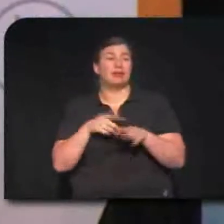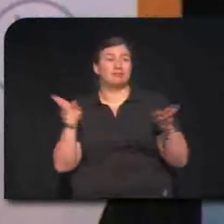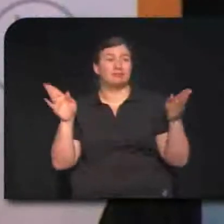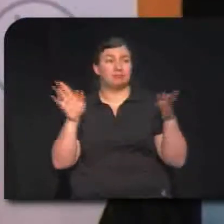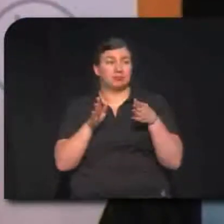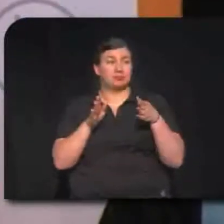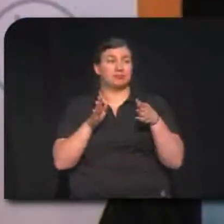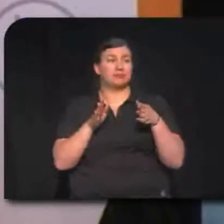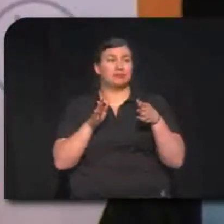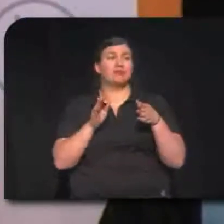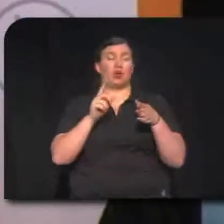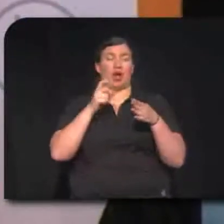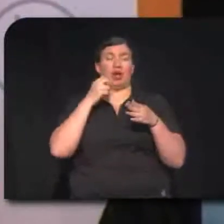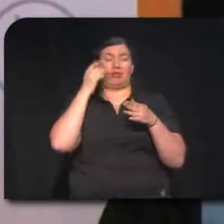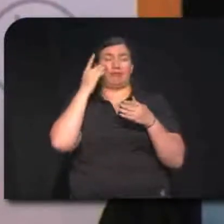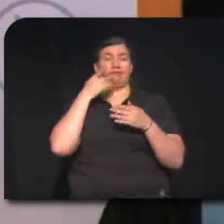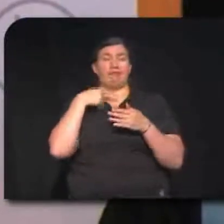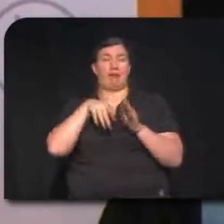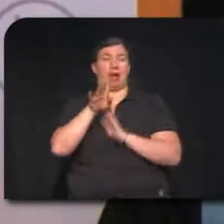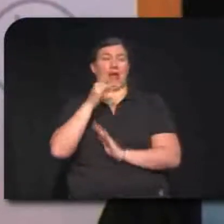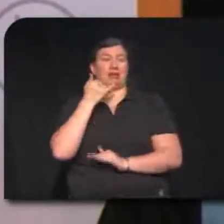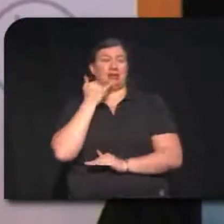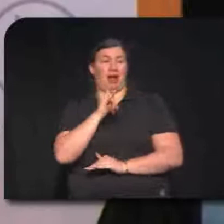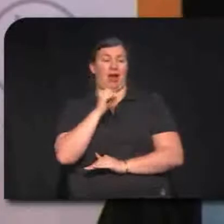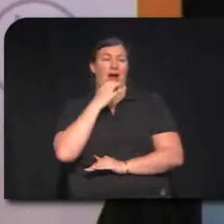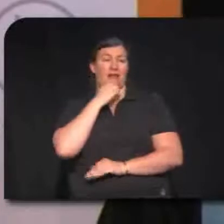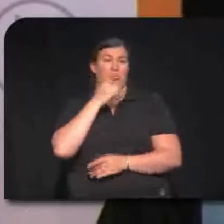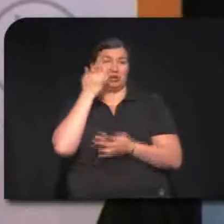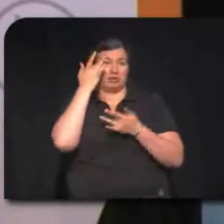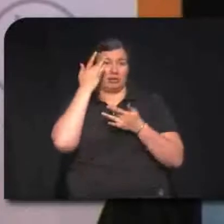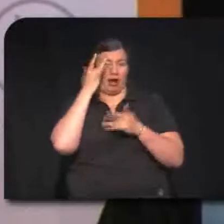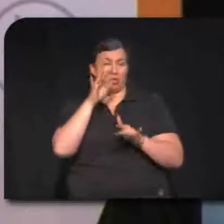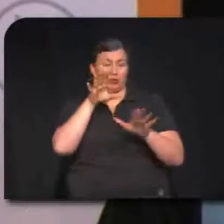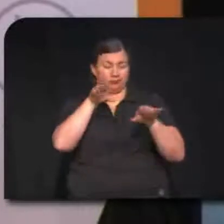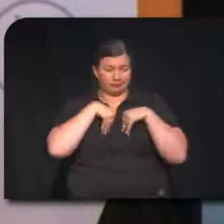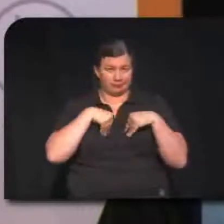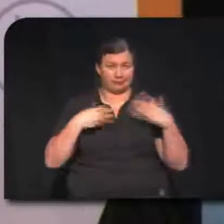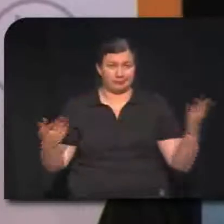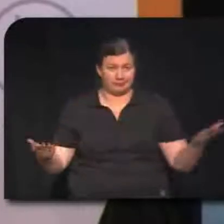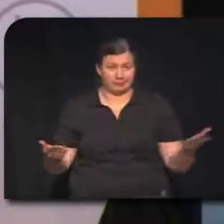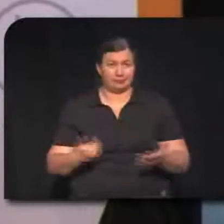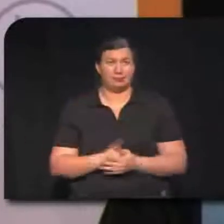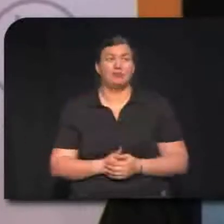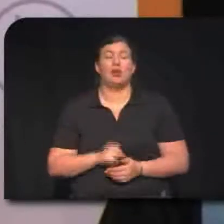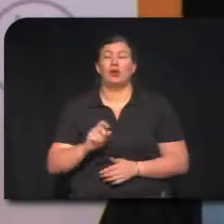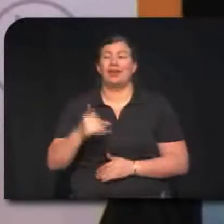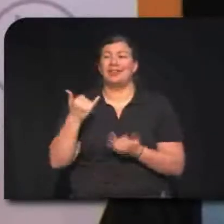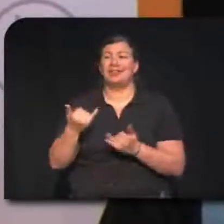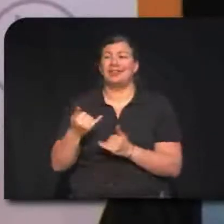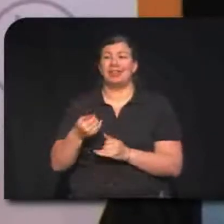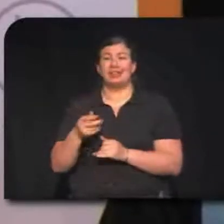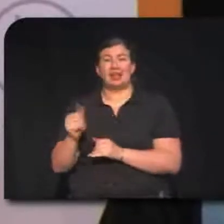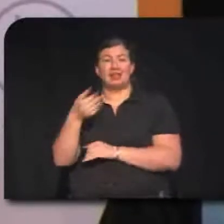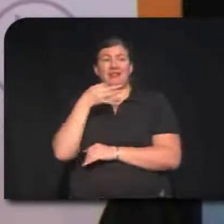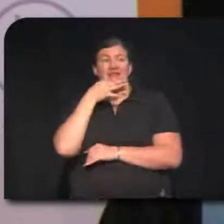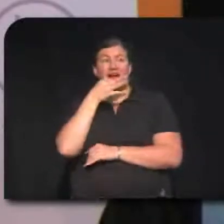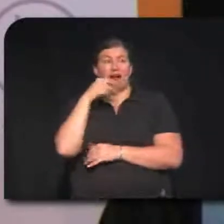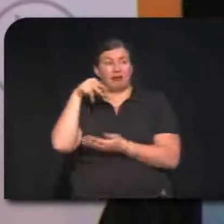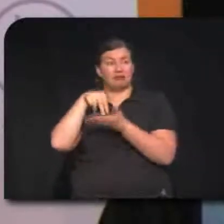dieser Antrag ist angenommen dann bitte ich den ersten Fragen stelle am kontra Mikro